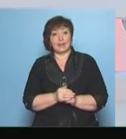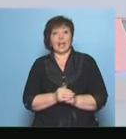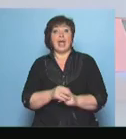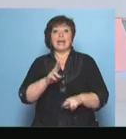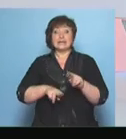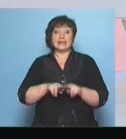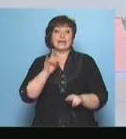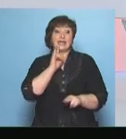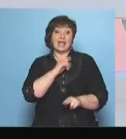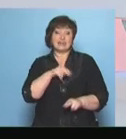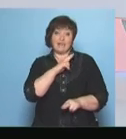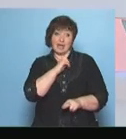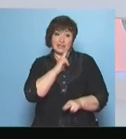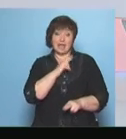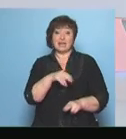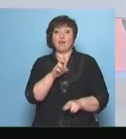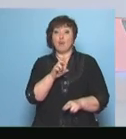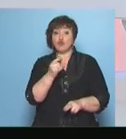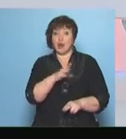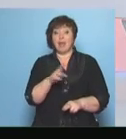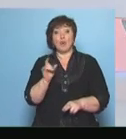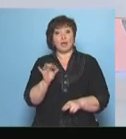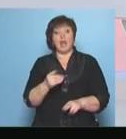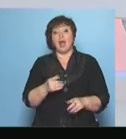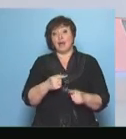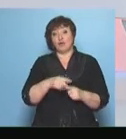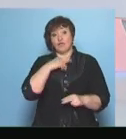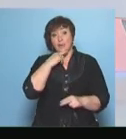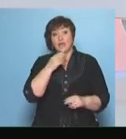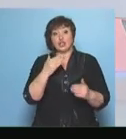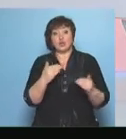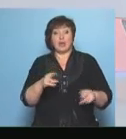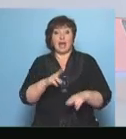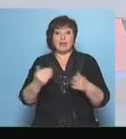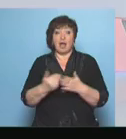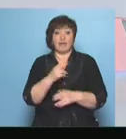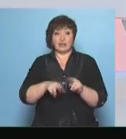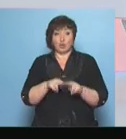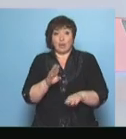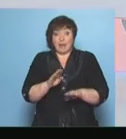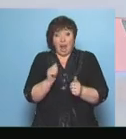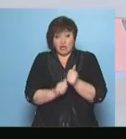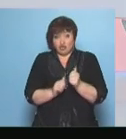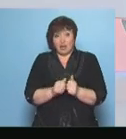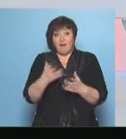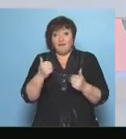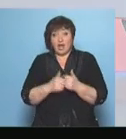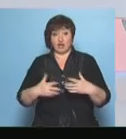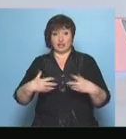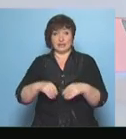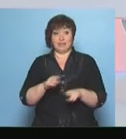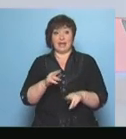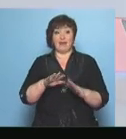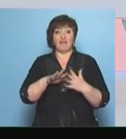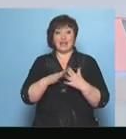Строительство детского сада в деревне Большое Волково под пристальным вниманием сотен человек. Новостройку там ждут практически в каждой семье. Деревня – один из